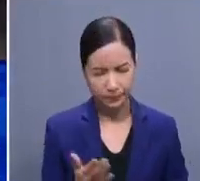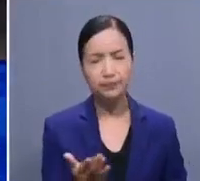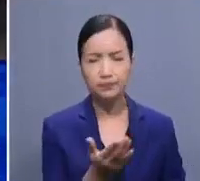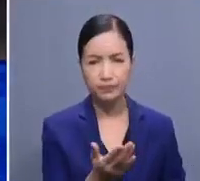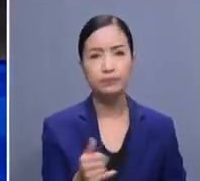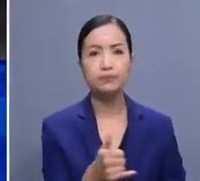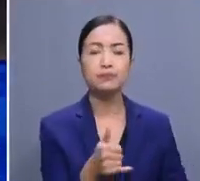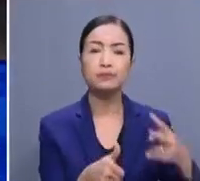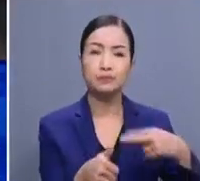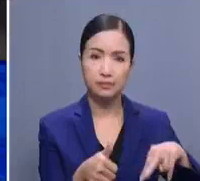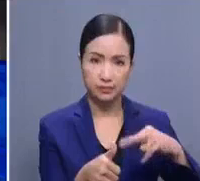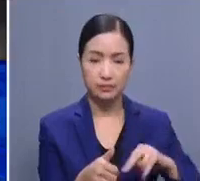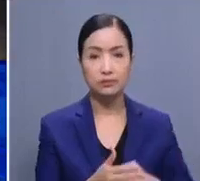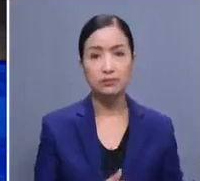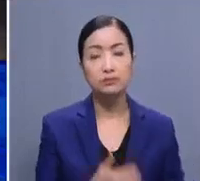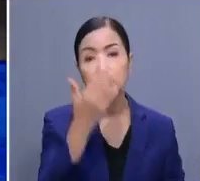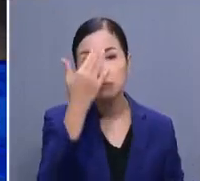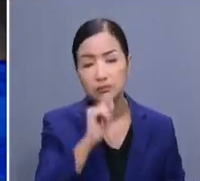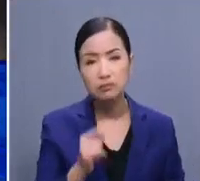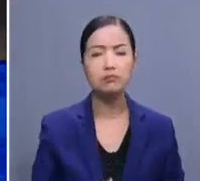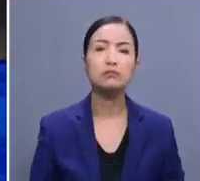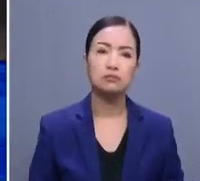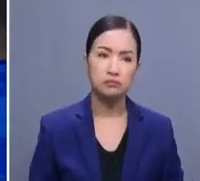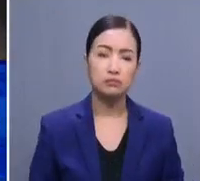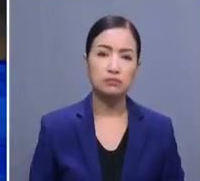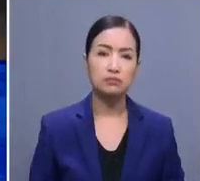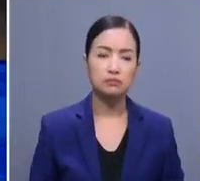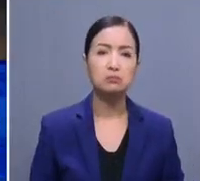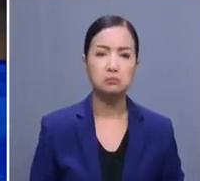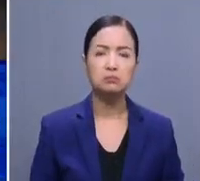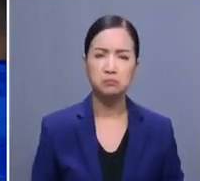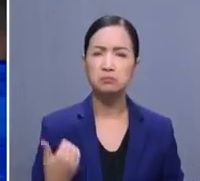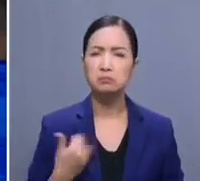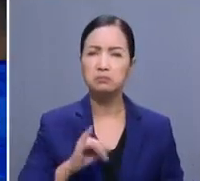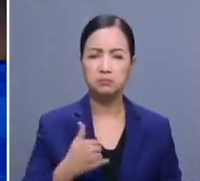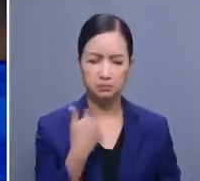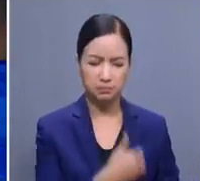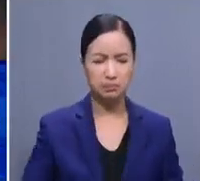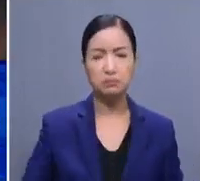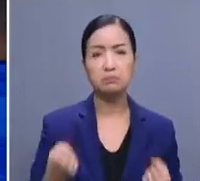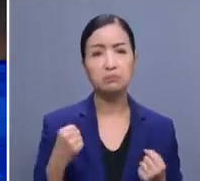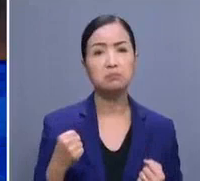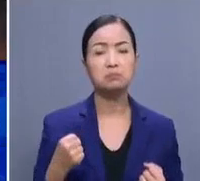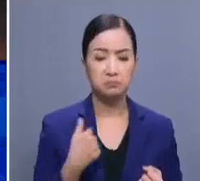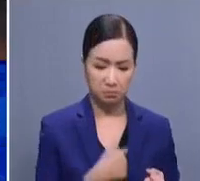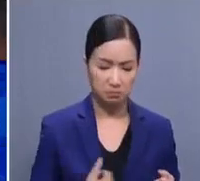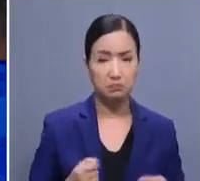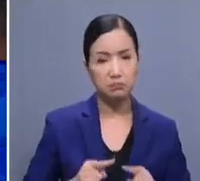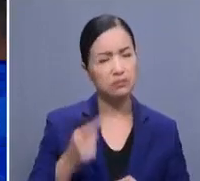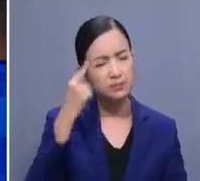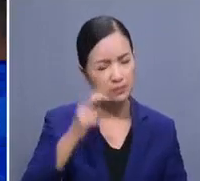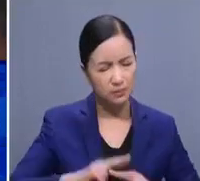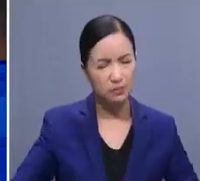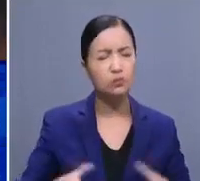ไปรับการตรวจนะฮะเพราะบางครั้งเนี่ยมันไม่มีการแสดงอาการถ้าเกิดคิดว่าตัวเองอยู่ในกลุ่มที่มีความเสี่ยง